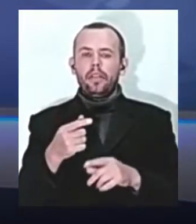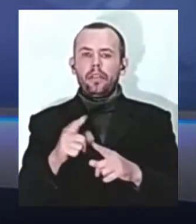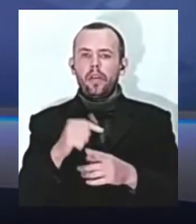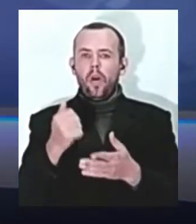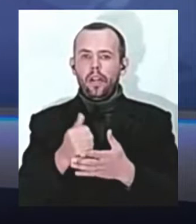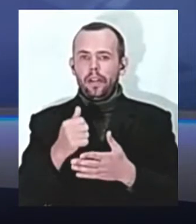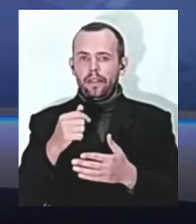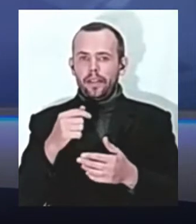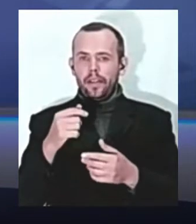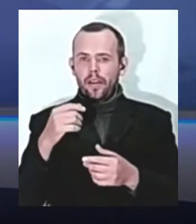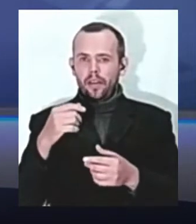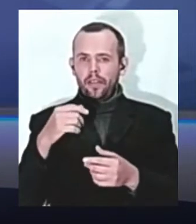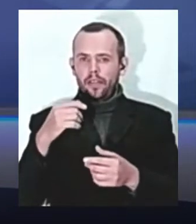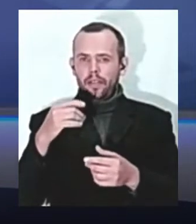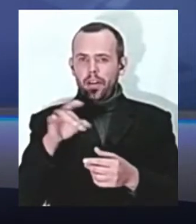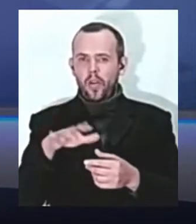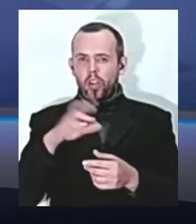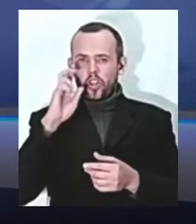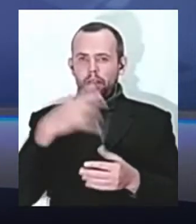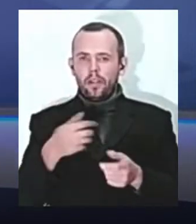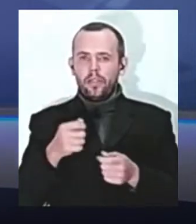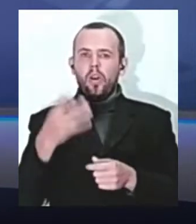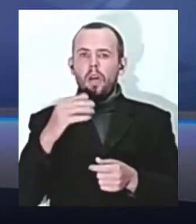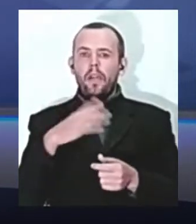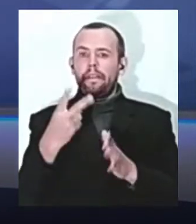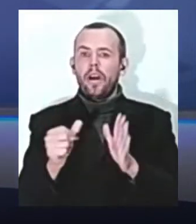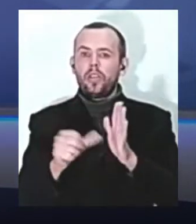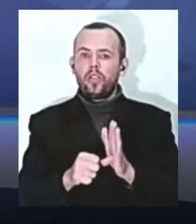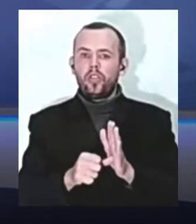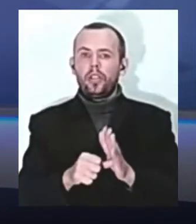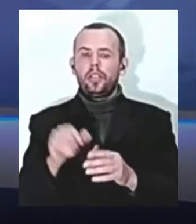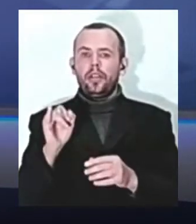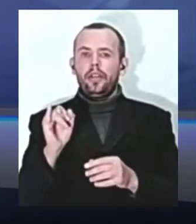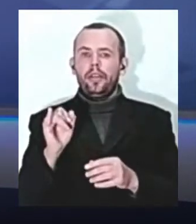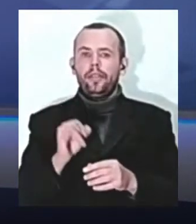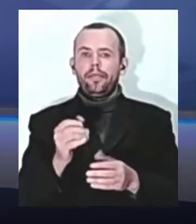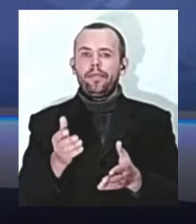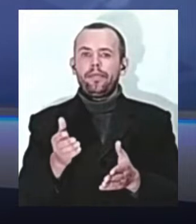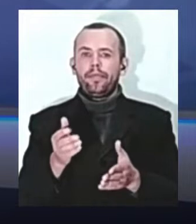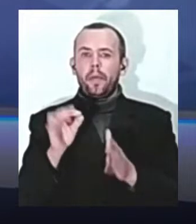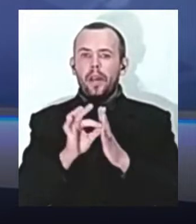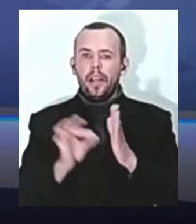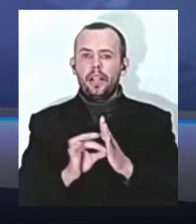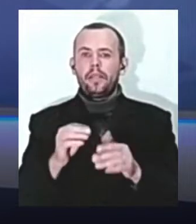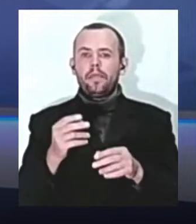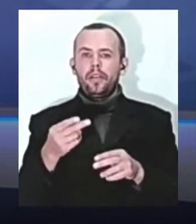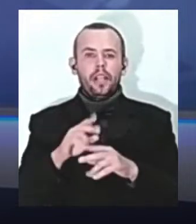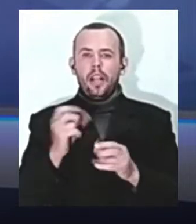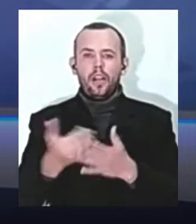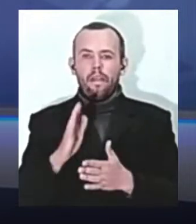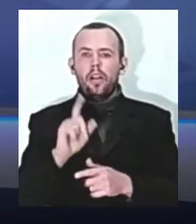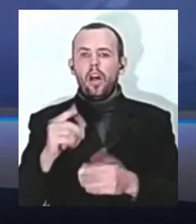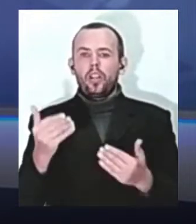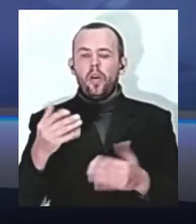адміністрацій, коли районів було 26. І, в принципі, це не нове. Але сьогодні, враховуючи